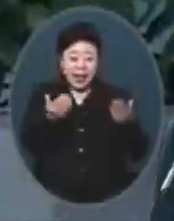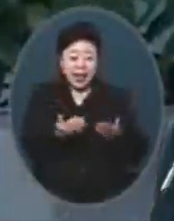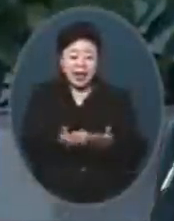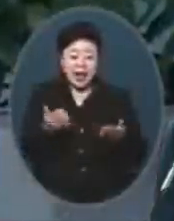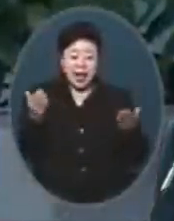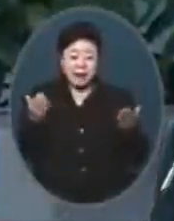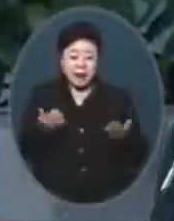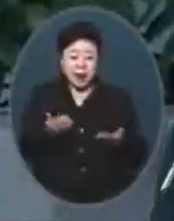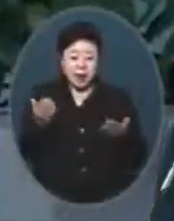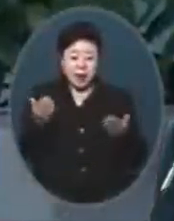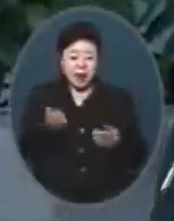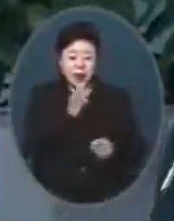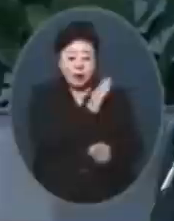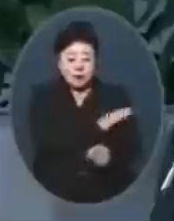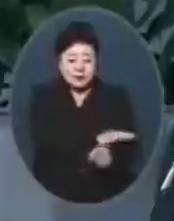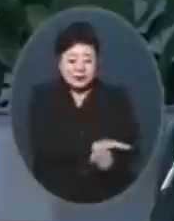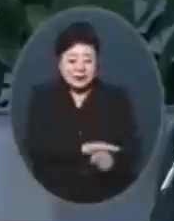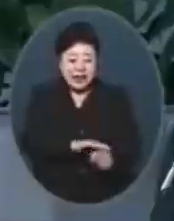내가